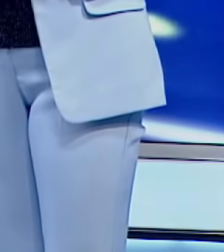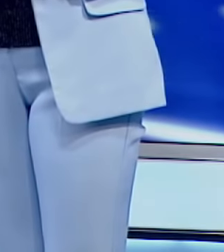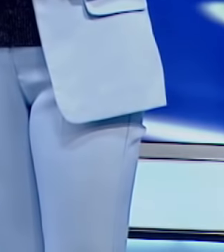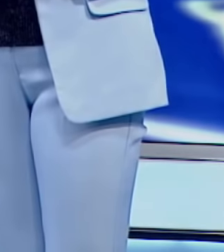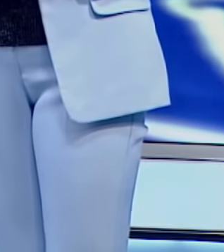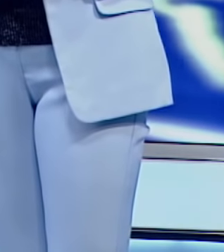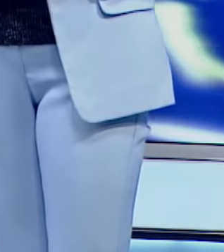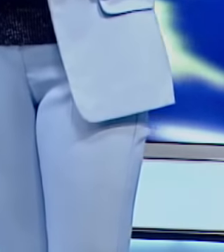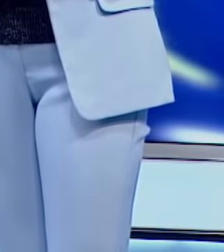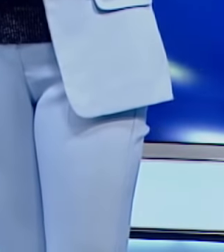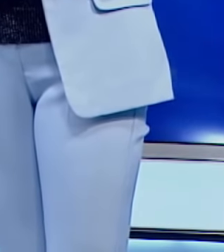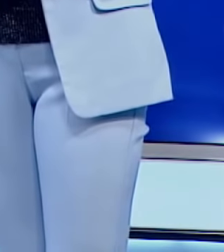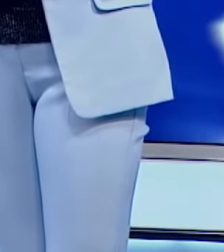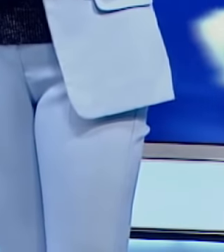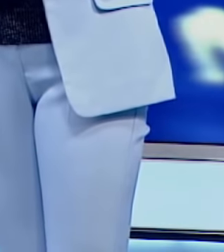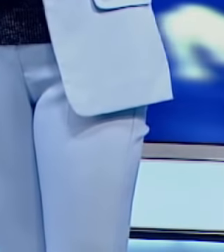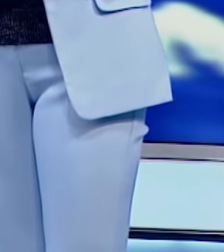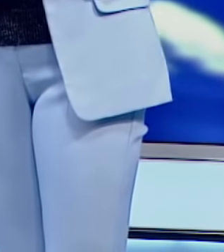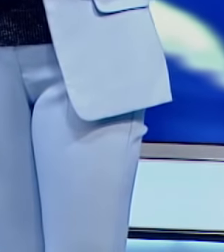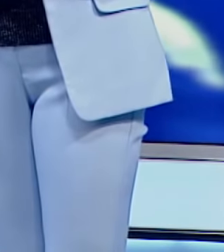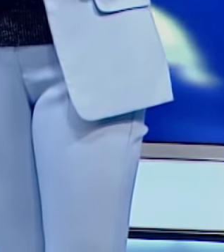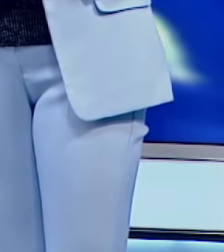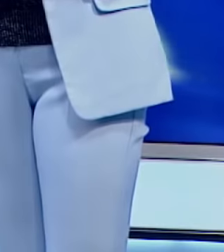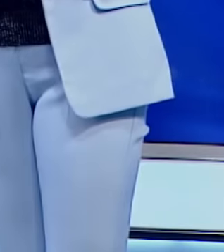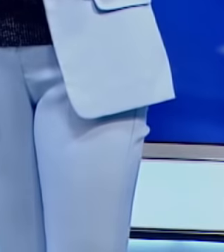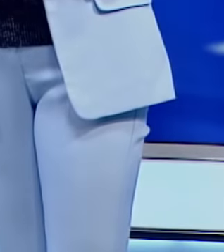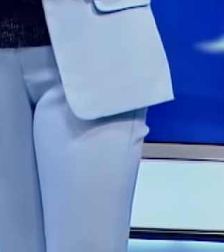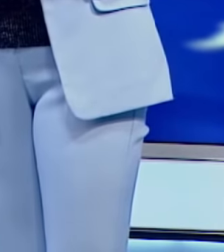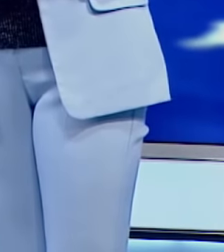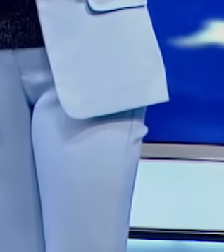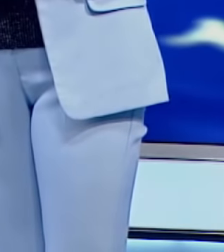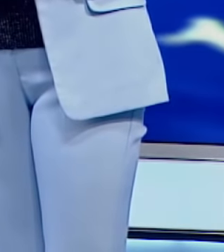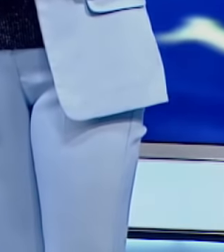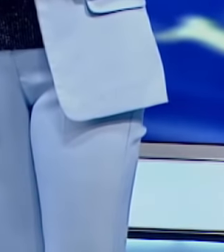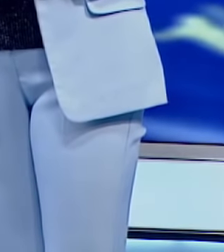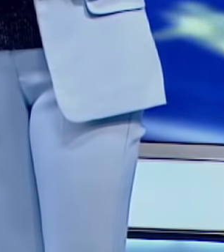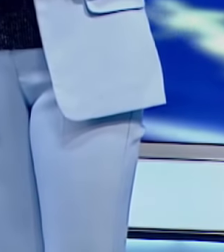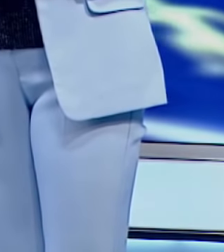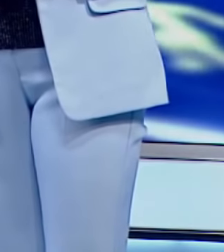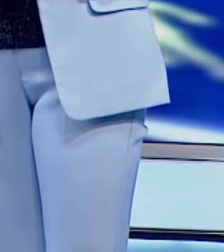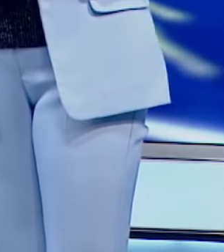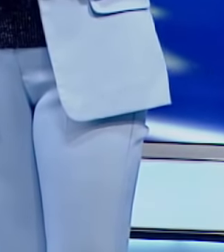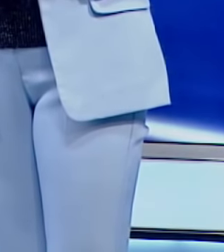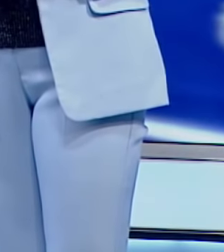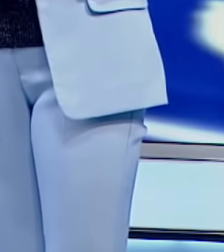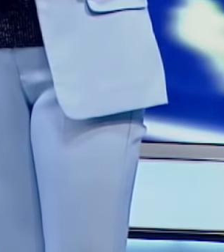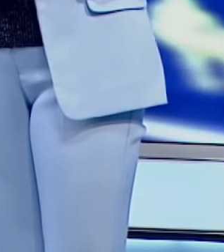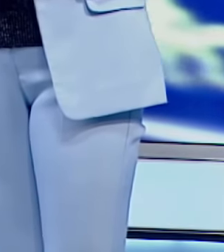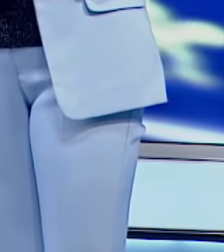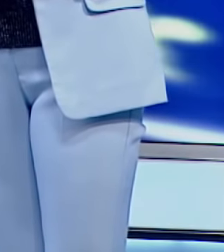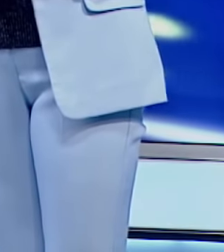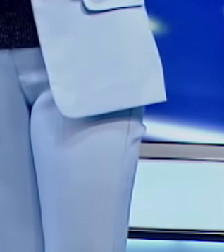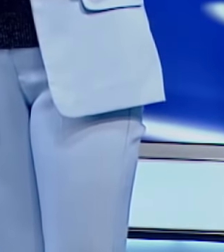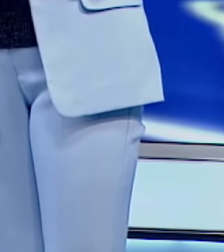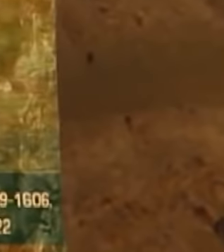идэвхтэй хичээлж бас улсын томоохон тэмцээнүүдэд амжилт үзүүлсээр байгаа юм а. Энэхүү мэдээллийг Баян Онгор аймаг дахь манай сурвалжлагч Сундуй бидэнд бэлтгэн